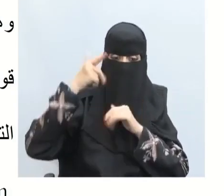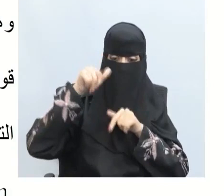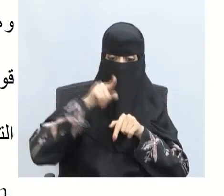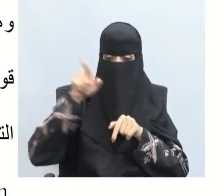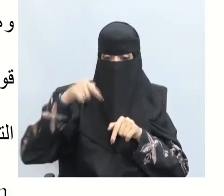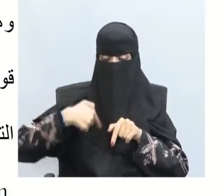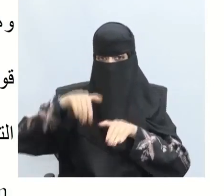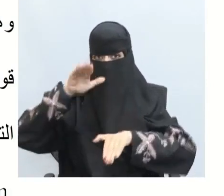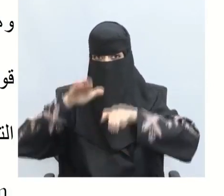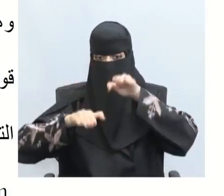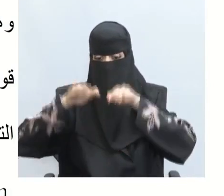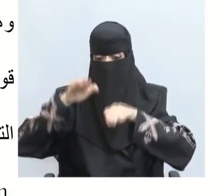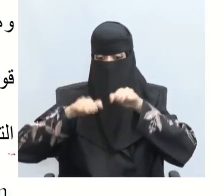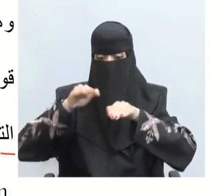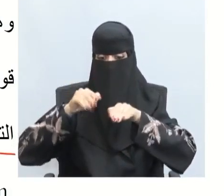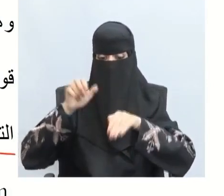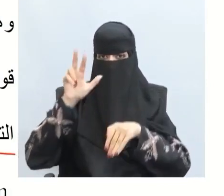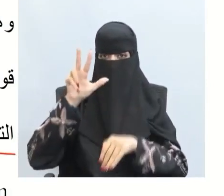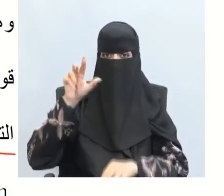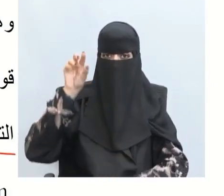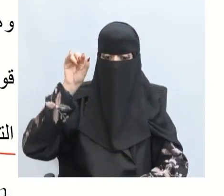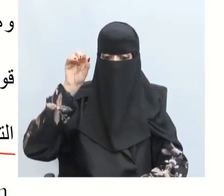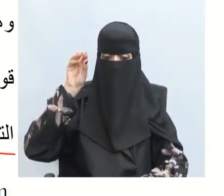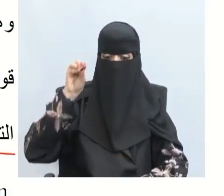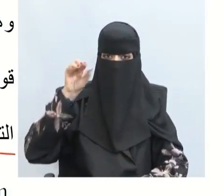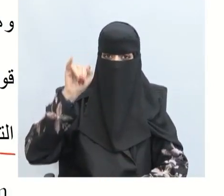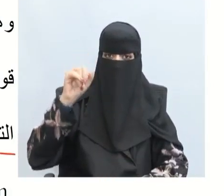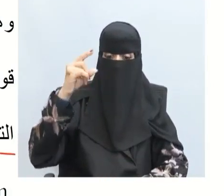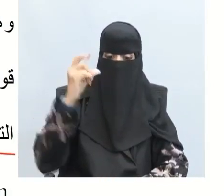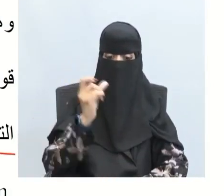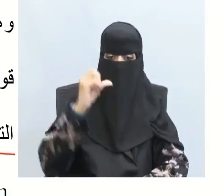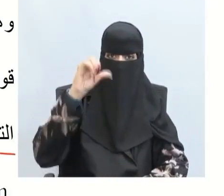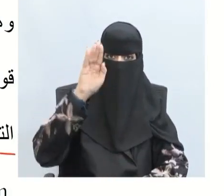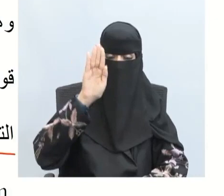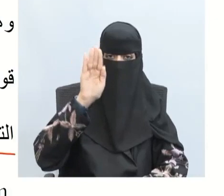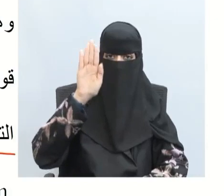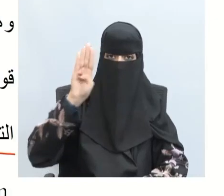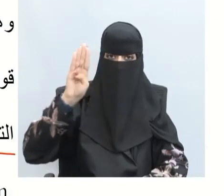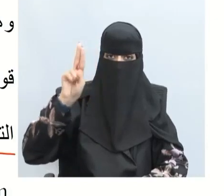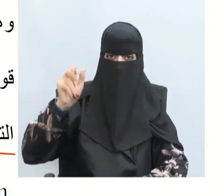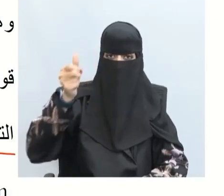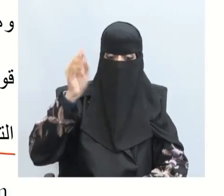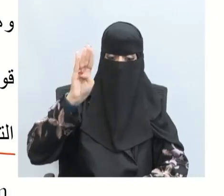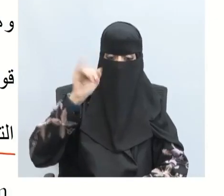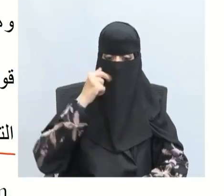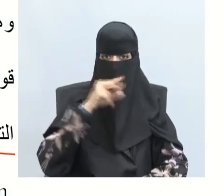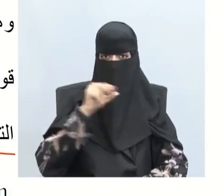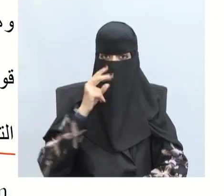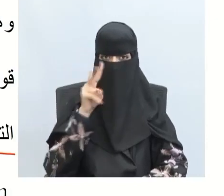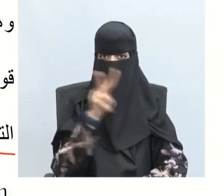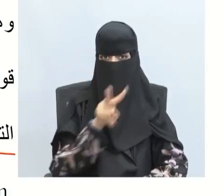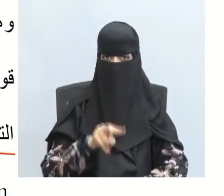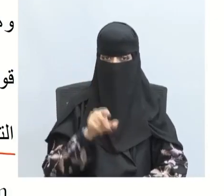ويسمى هذا التوازن بالتوازن الهيدروستاتيكي كما هو موضح معنا في